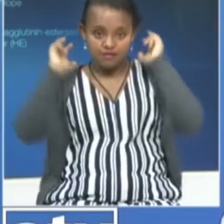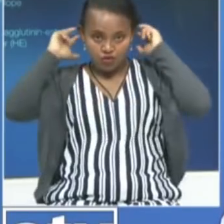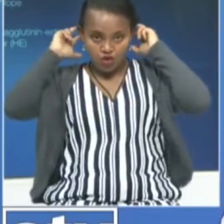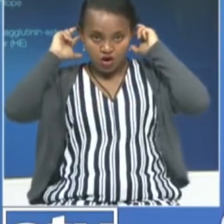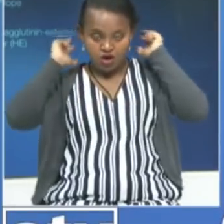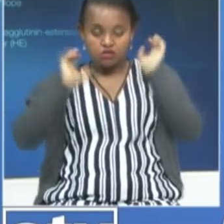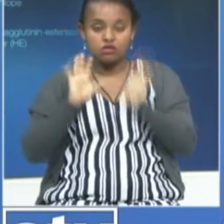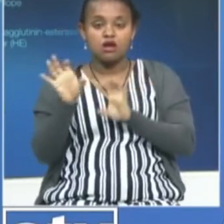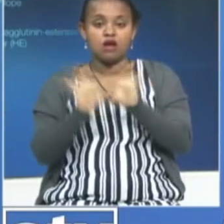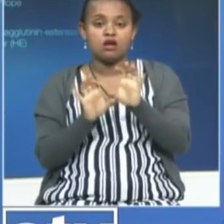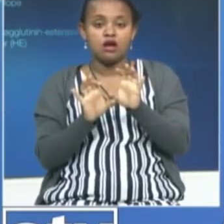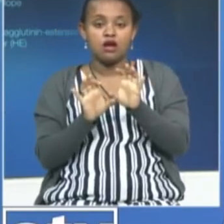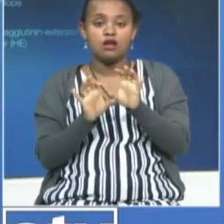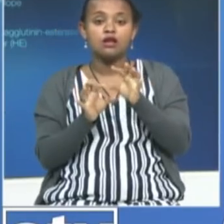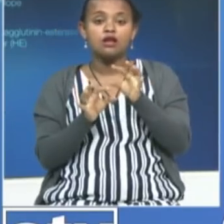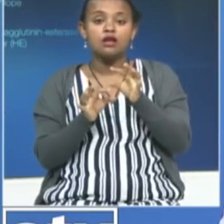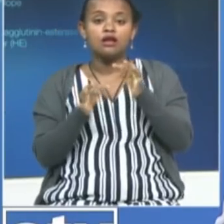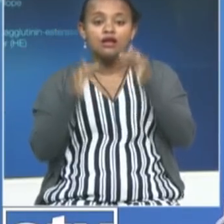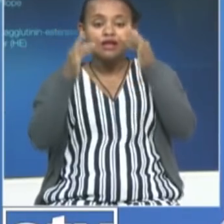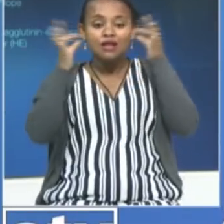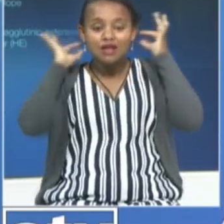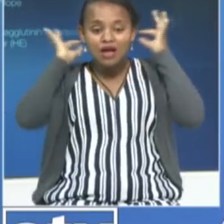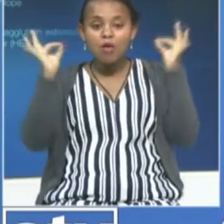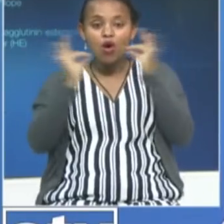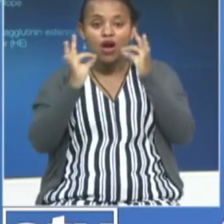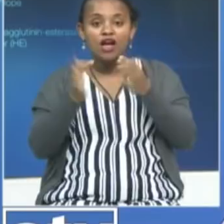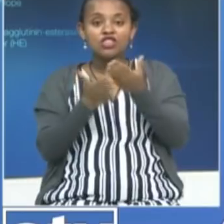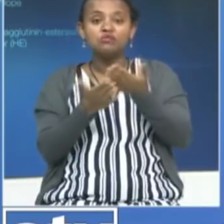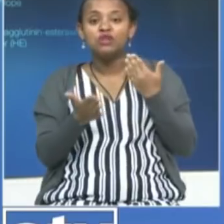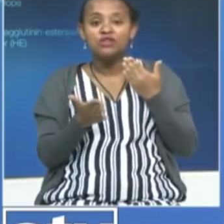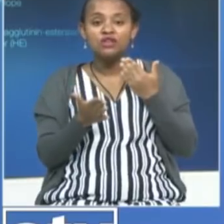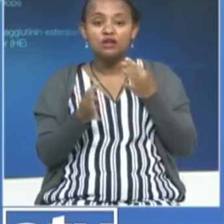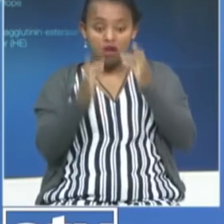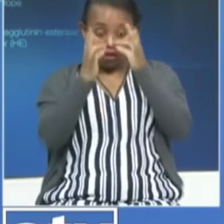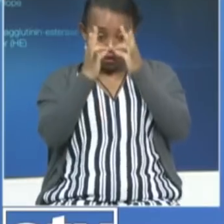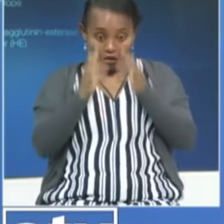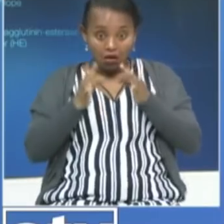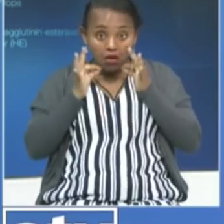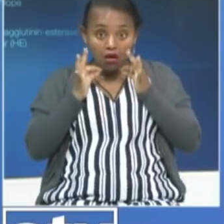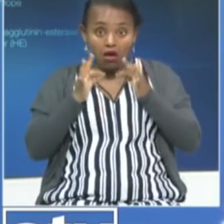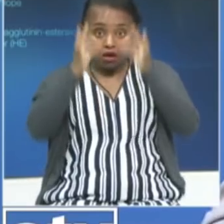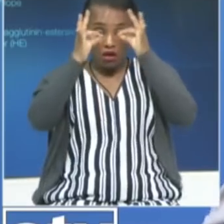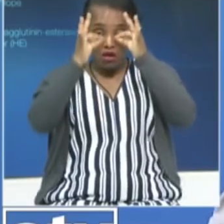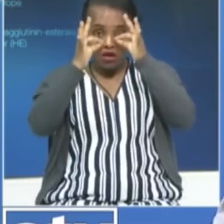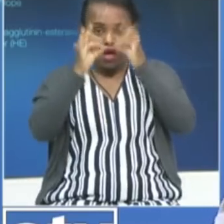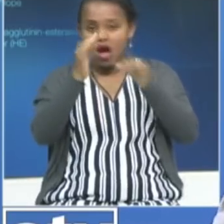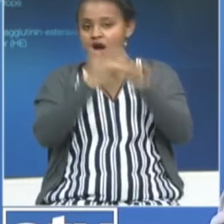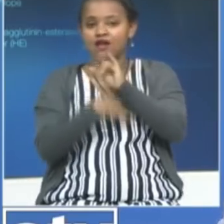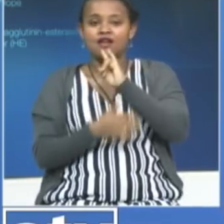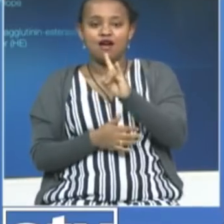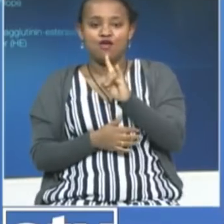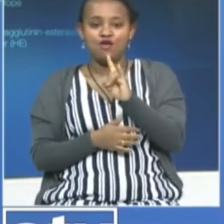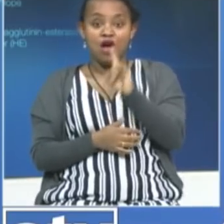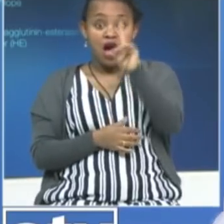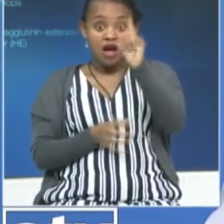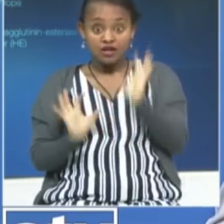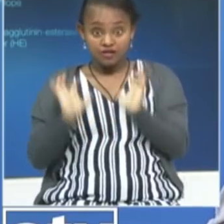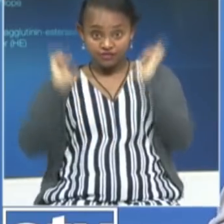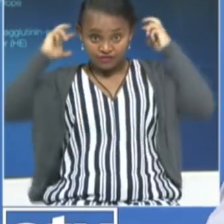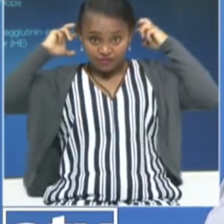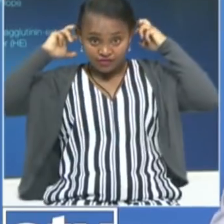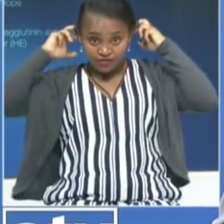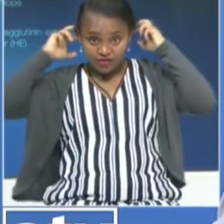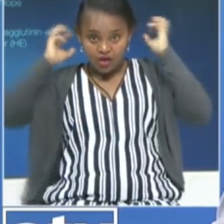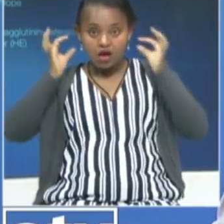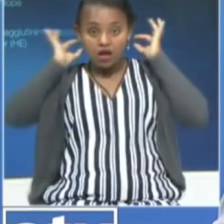ላይ እናረጋለን ከማውለቃችን በፊት እንግዲህ ወደ ላይ ወደ ታች አርጎ ወደ ላይ መመለስ በራሱ በጣም አደጋ ነው አንዴ ካረግን